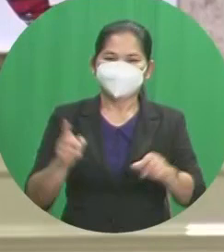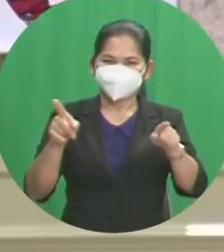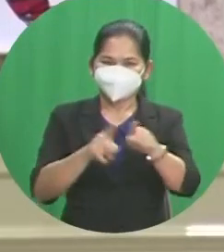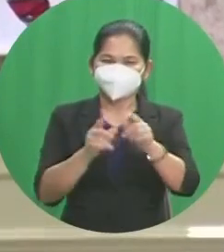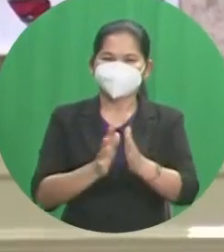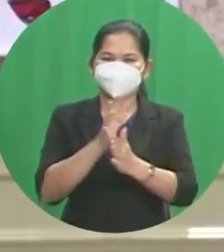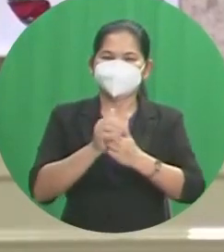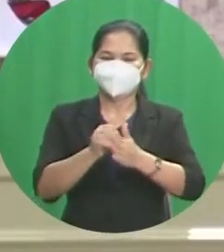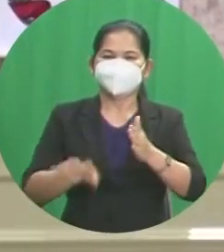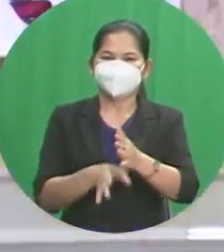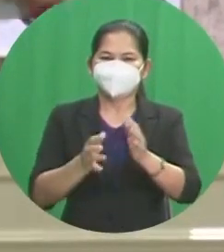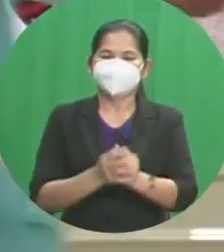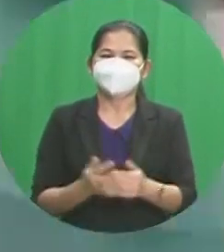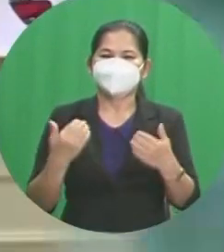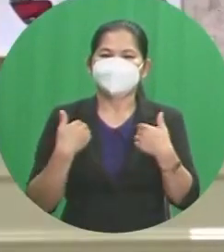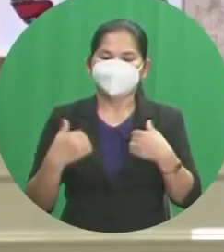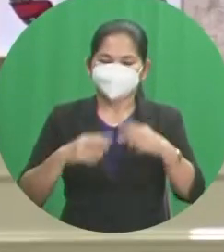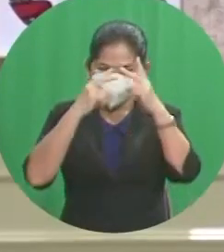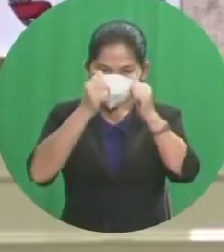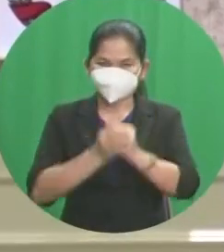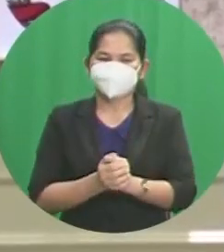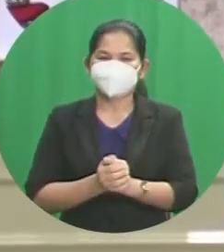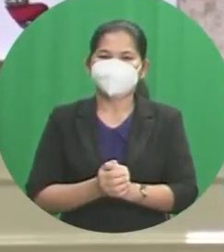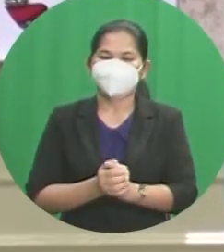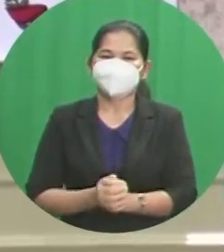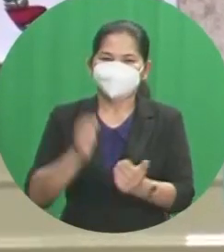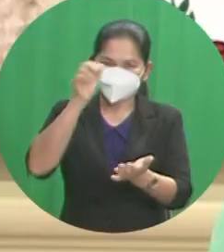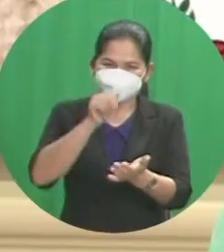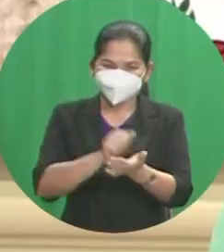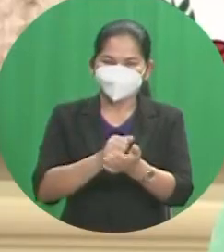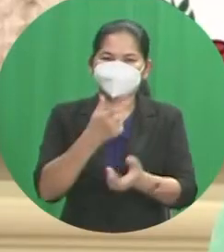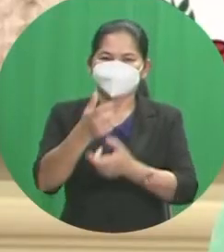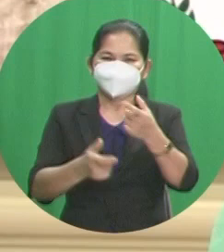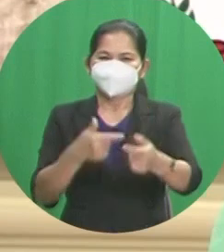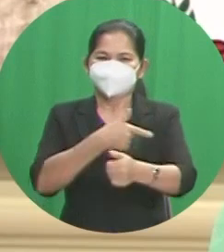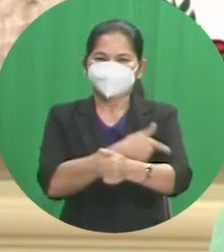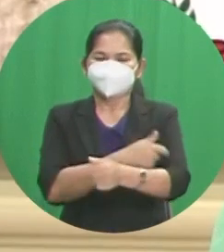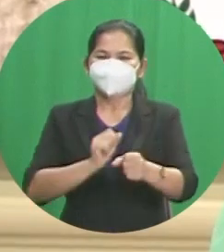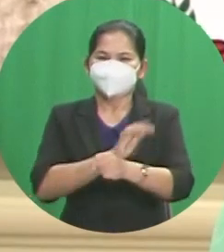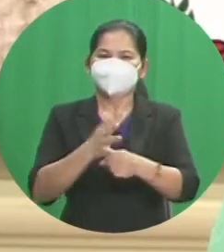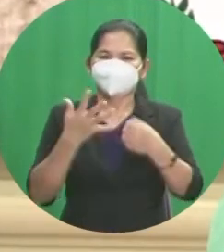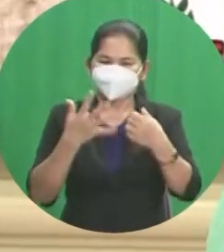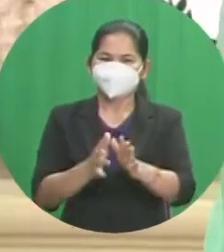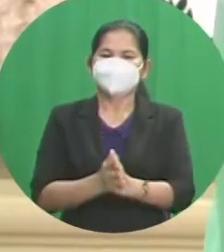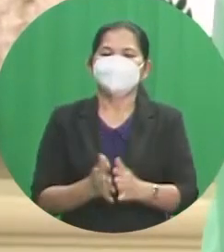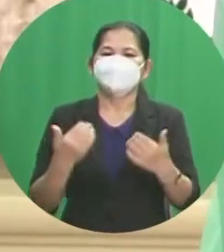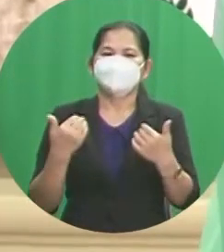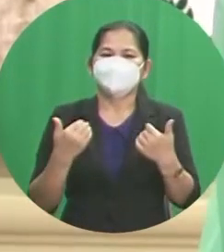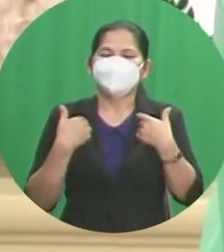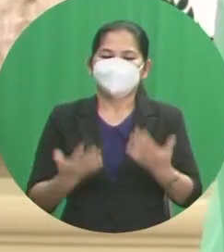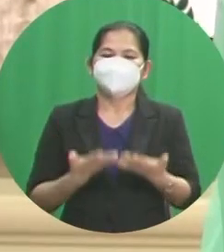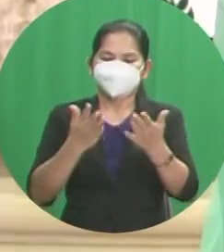នេះប្រមុខរាជរដ្ឋាភិបាលកម្ពុជាសម្ដេចតេជោហ៊ុនសែនបានសម្រេចបើកដំណើរការចាក់វ៉ាក់សាំងបង្ការជំងឺ COVID-19